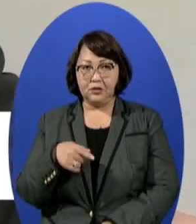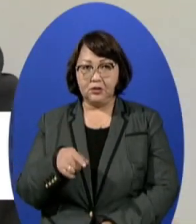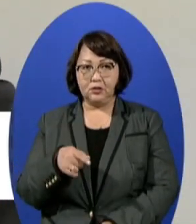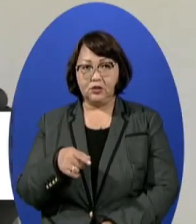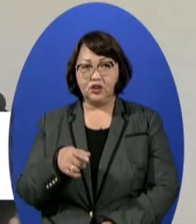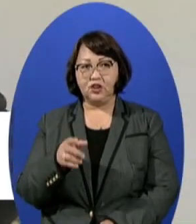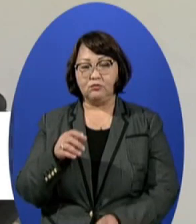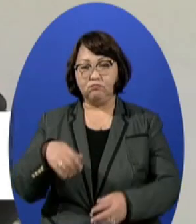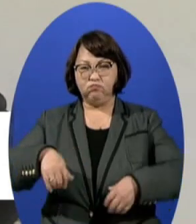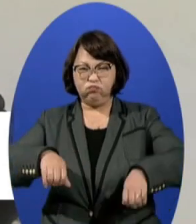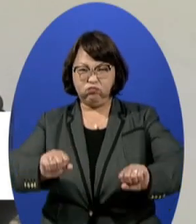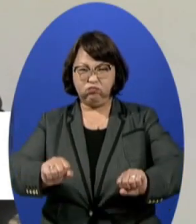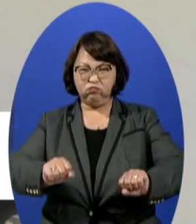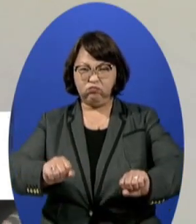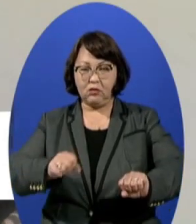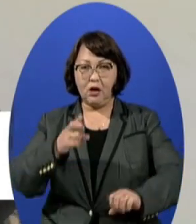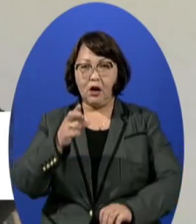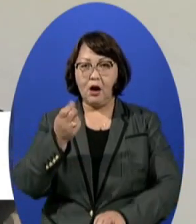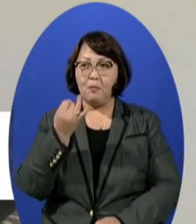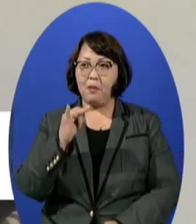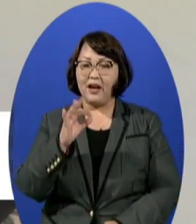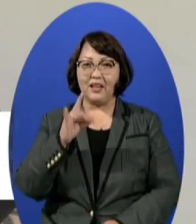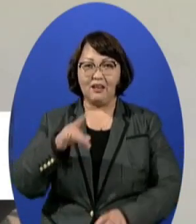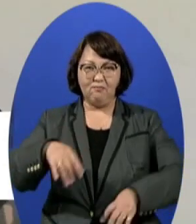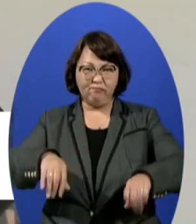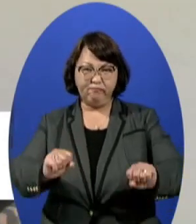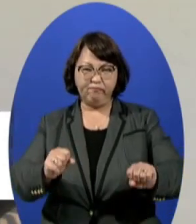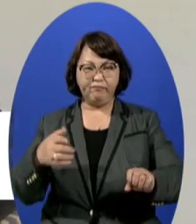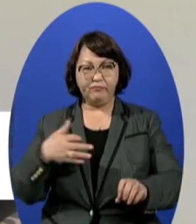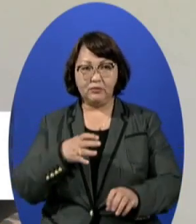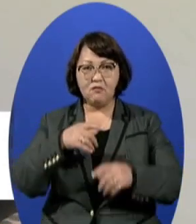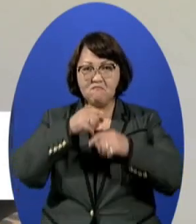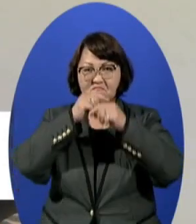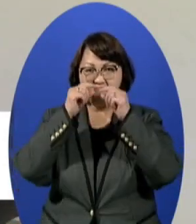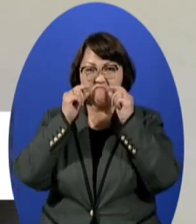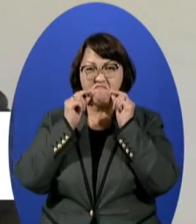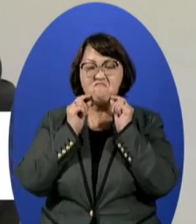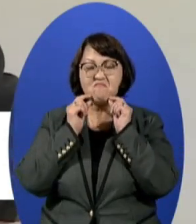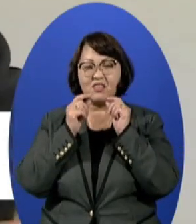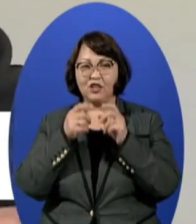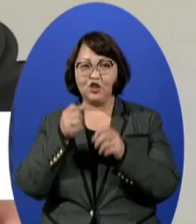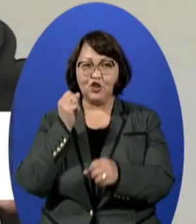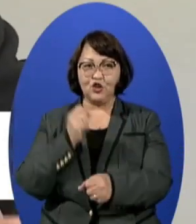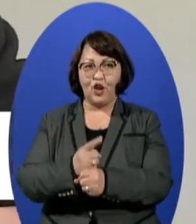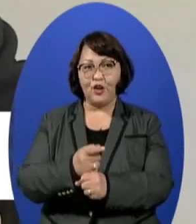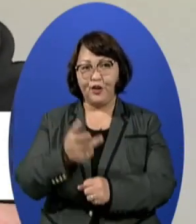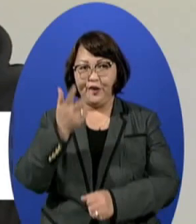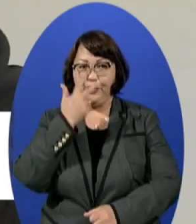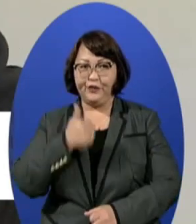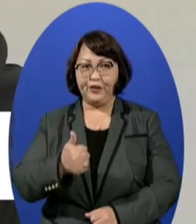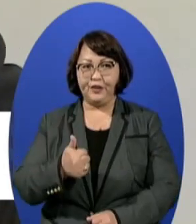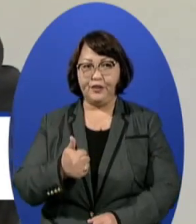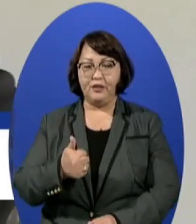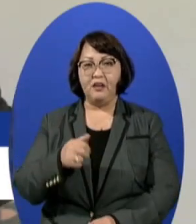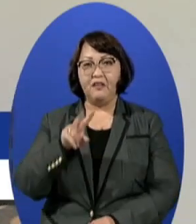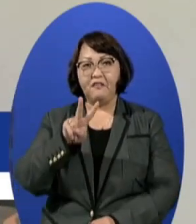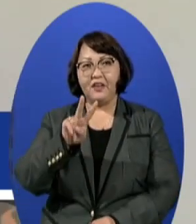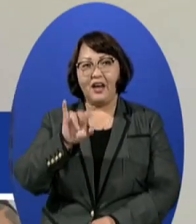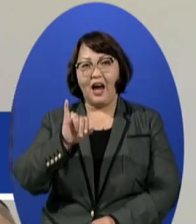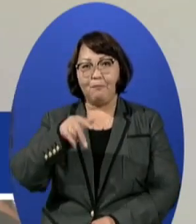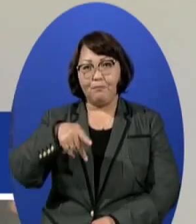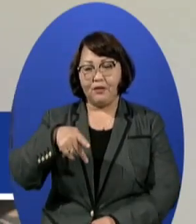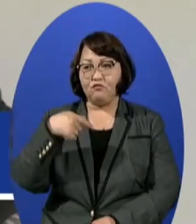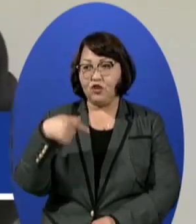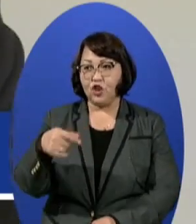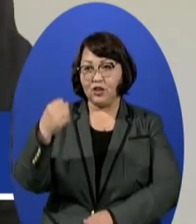одоо жишээ нь мотоцикл ундаг залуучууд байна. Эсвэл одоо сахалтай залуучууд энэ гэж байгаа шүү. Тэднэрт зориулсан тийм дандаа VIP маягийн тиймэрхүү